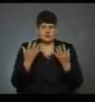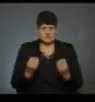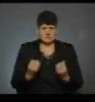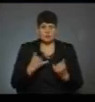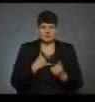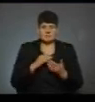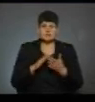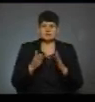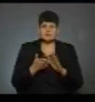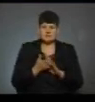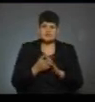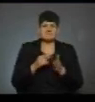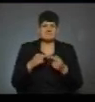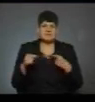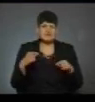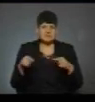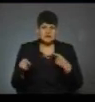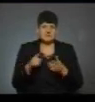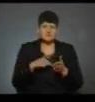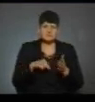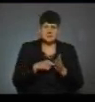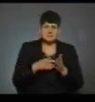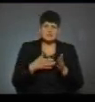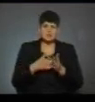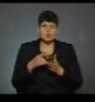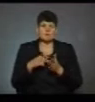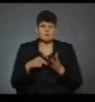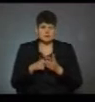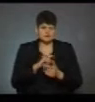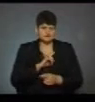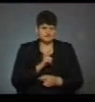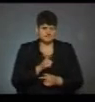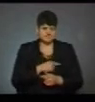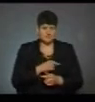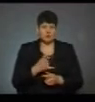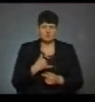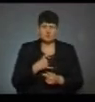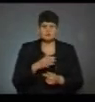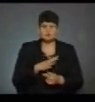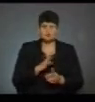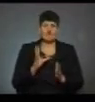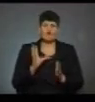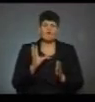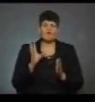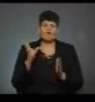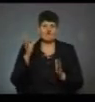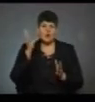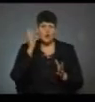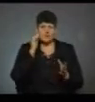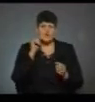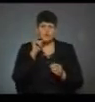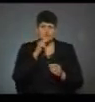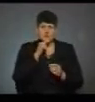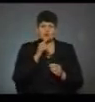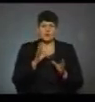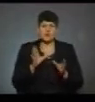ситуація відрізняється від міста достатньо кардинально. У нас було враховані економічно обґрунтовані витрати.